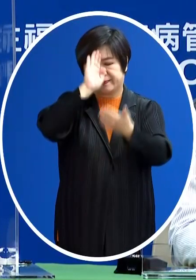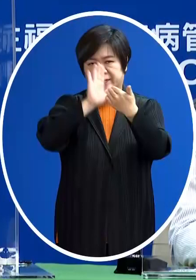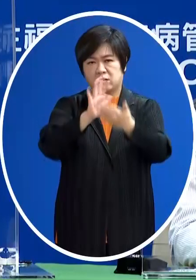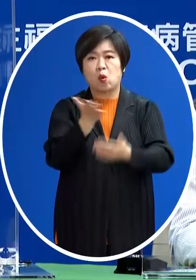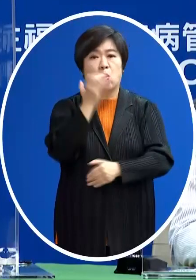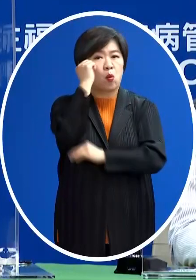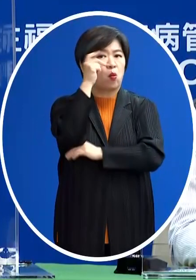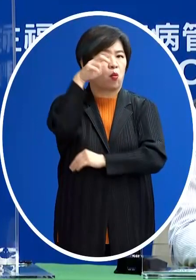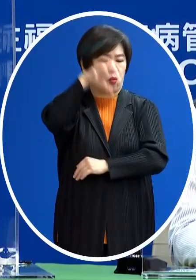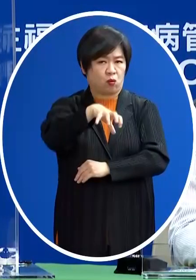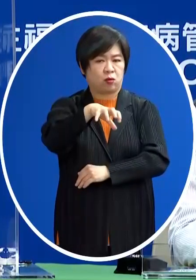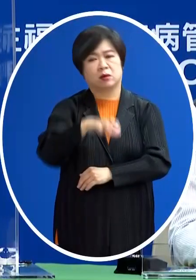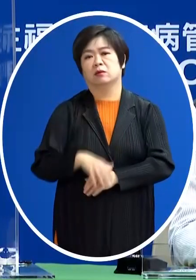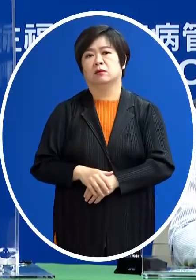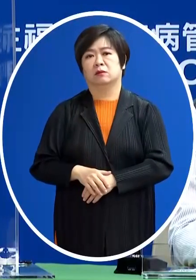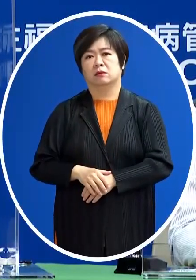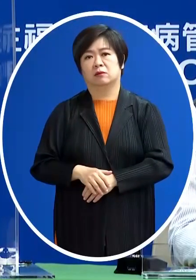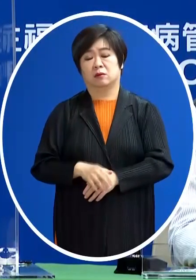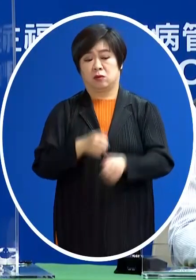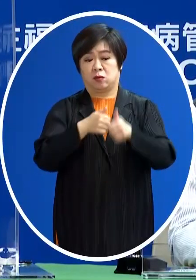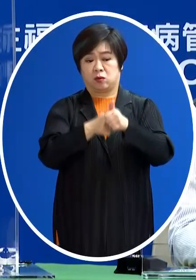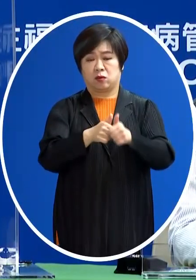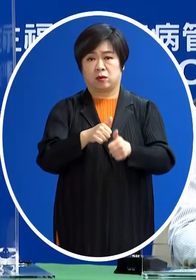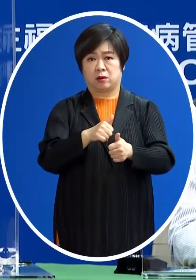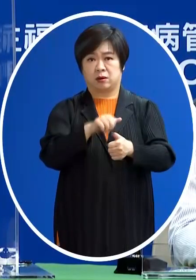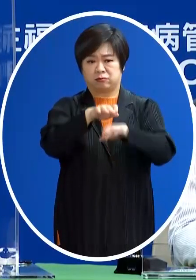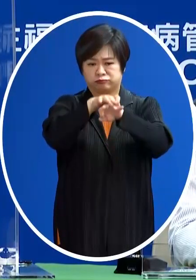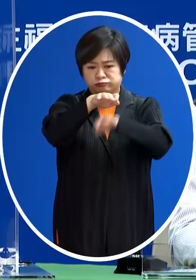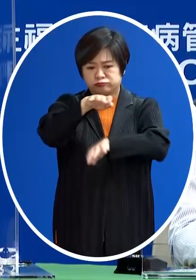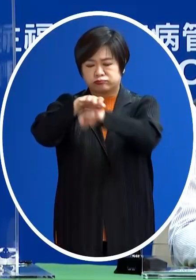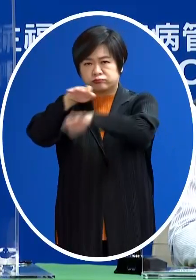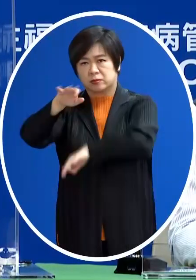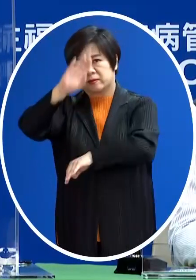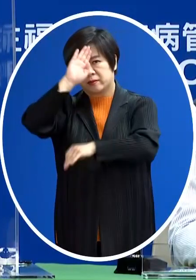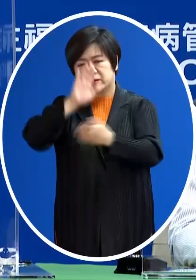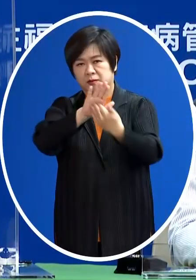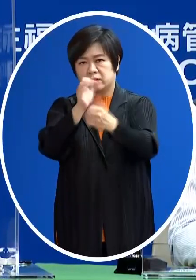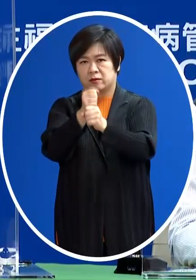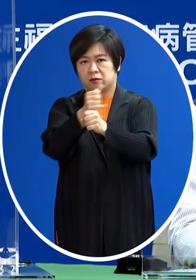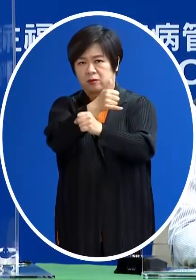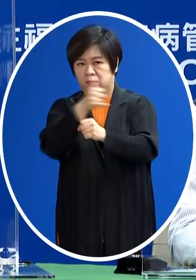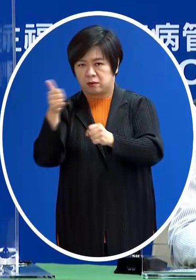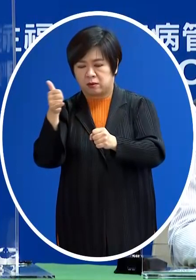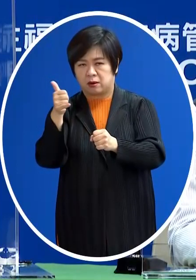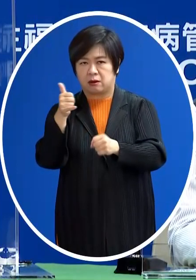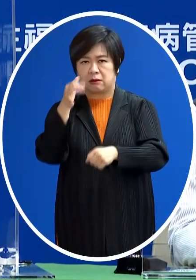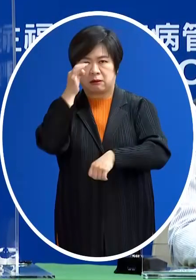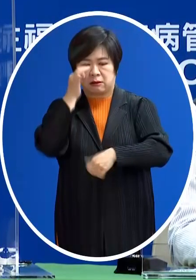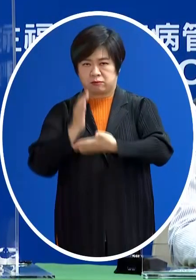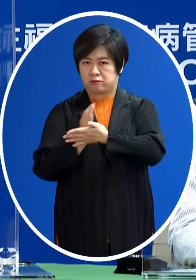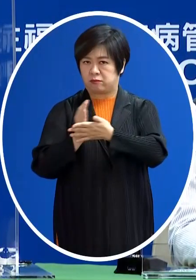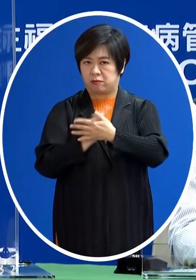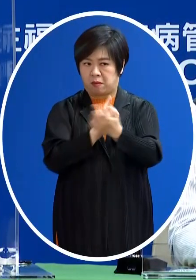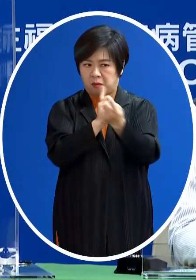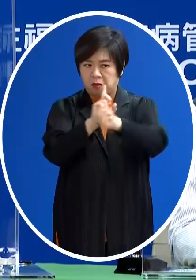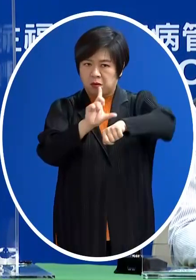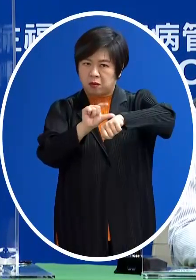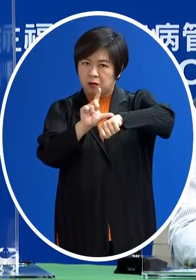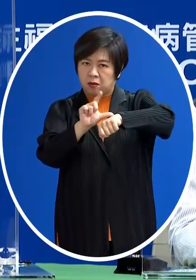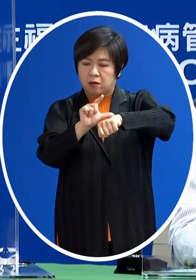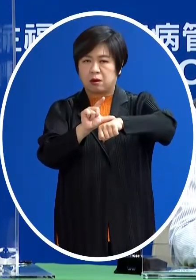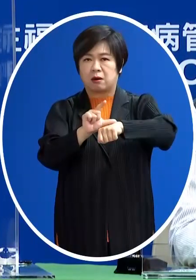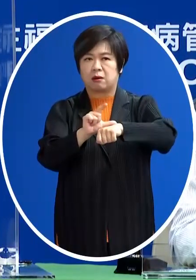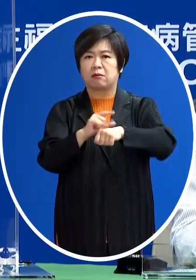基本上。在框列的原则当然是有疫调的人员就接触的时间有没有适当的防